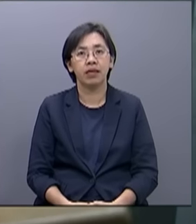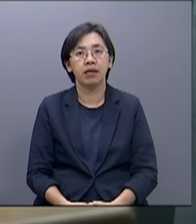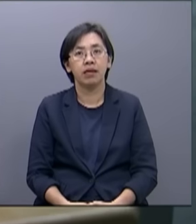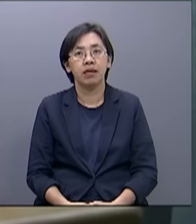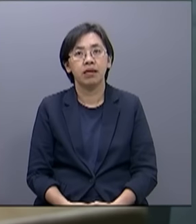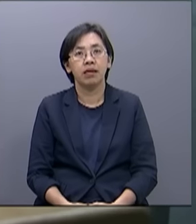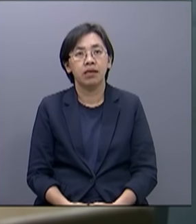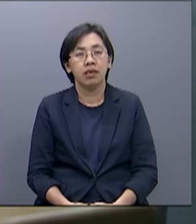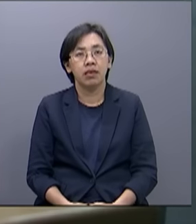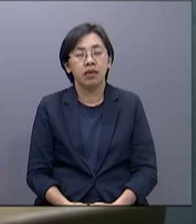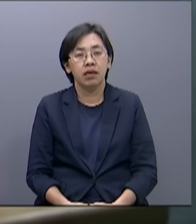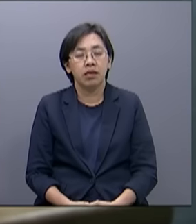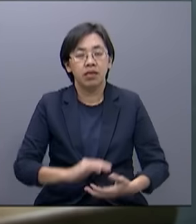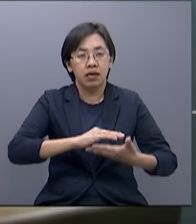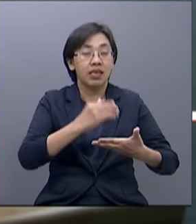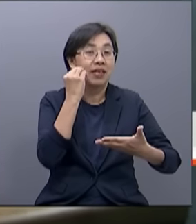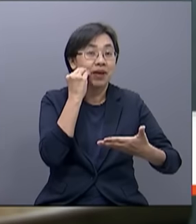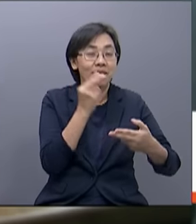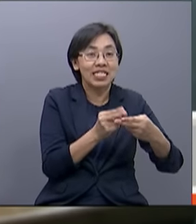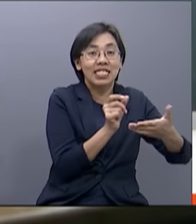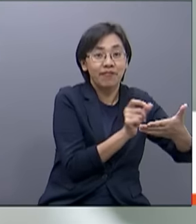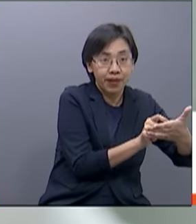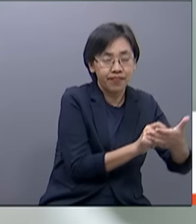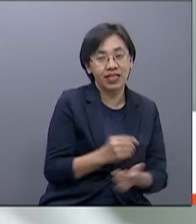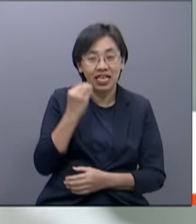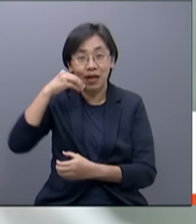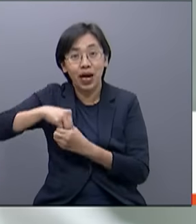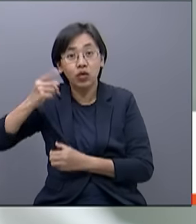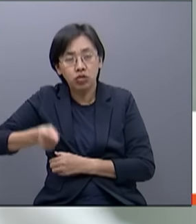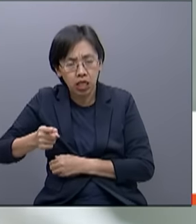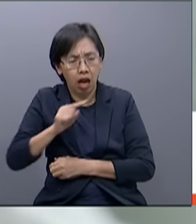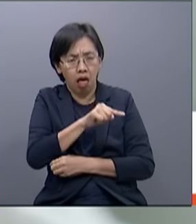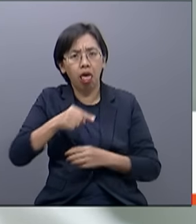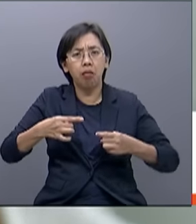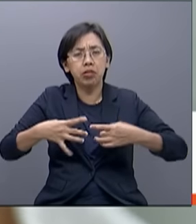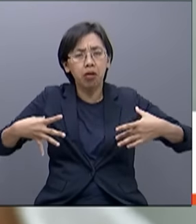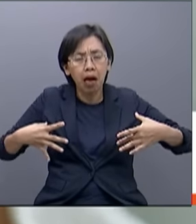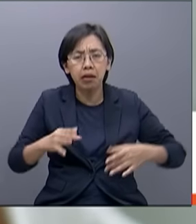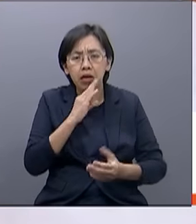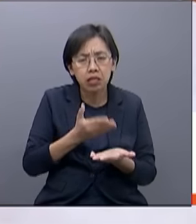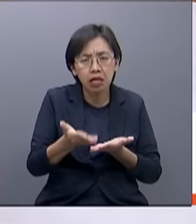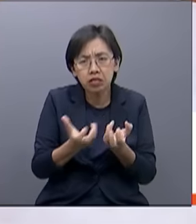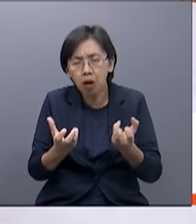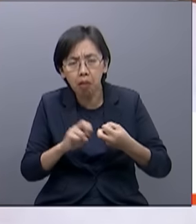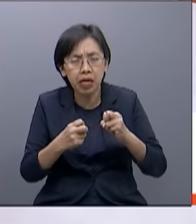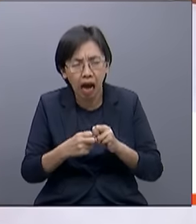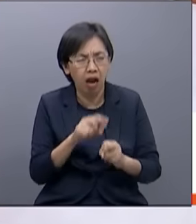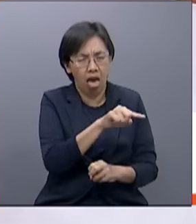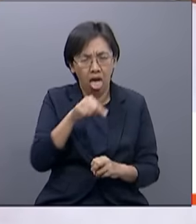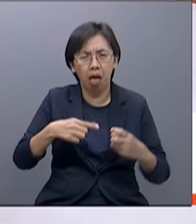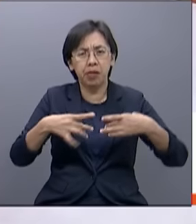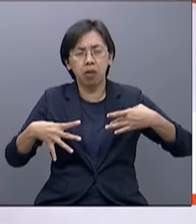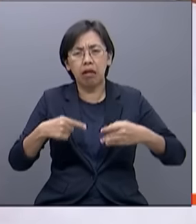ที่ชื่อที่อยู่ในทะเบียนบ้านกับที่อยู่จริงๆณปัจจุบันเนี่ยเป็นคนละที่กันทำให้การซื้อของจับจ่ายเนี่ยอาจจะทำได้ยากลำบากนั้นนะคะ